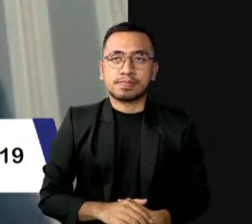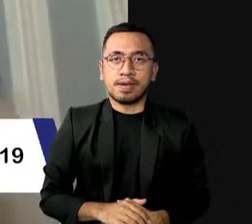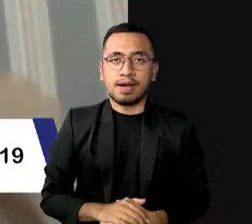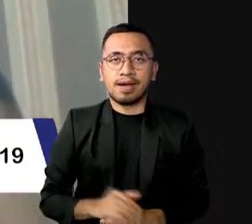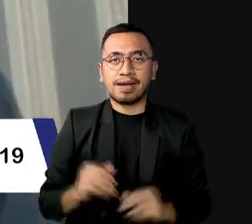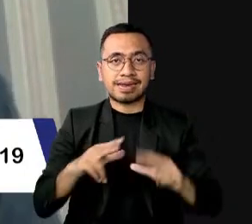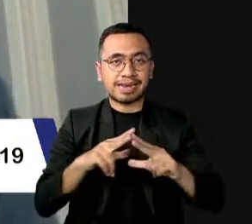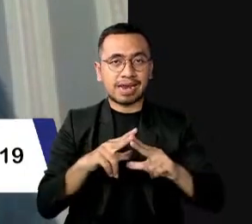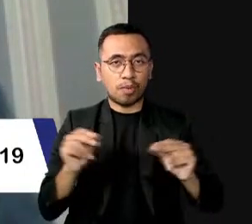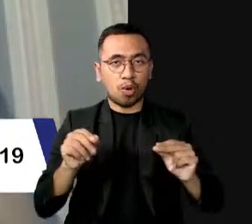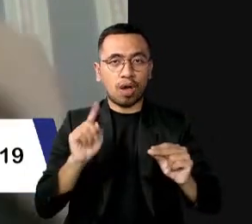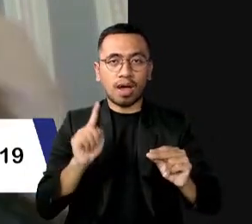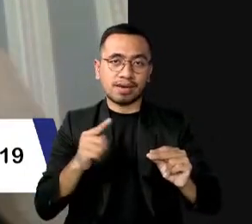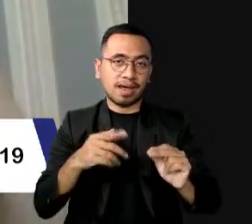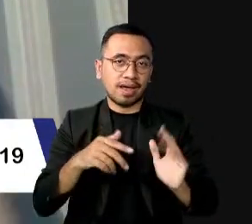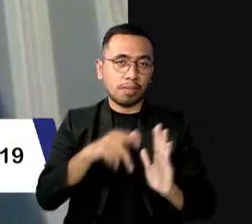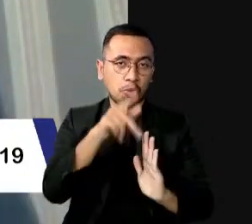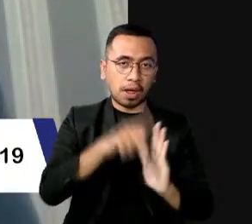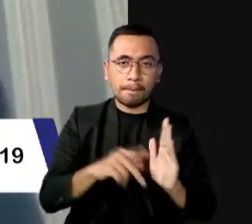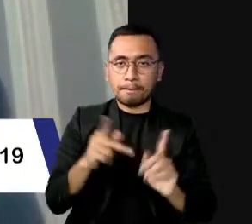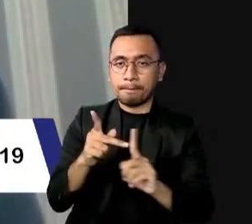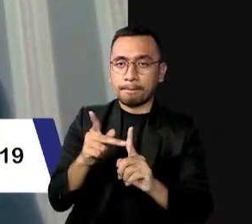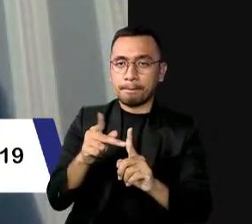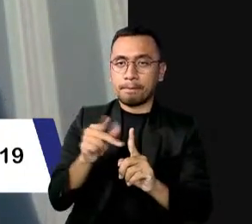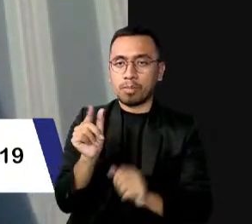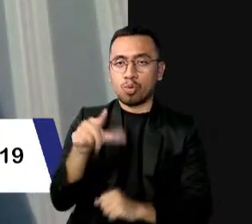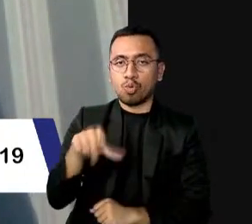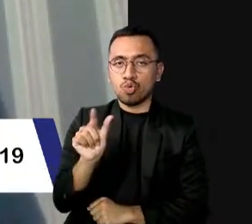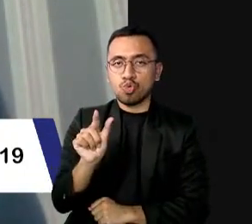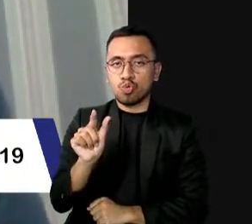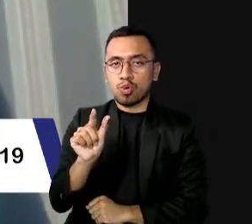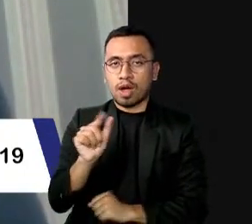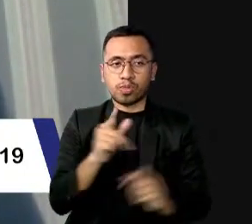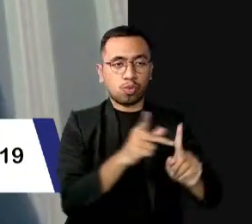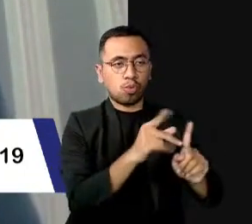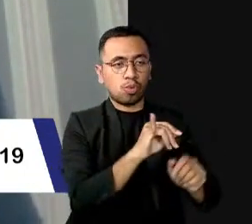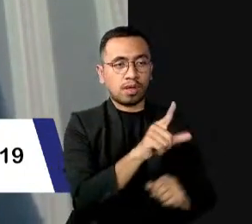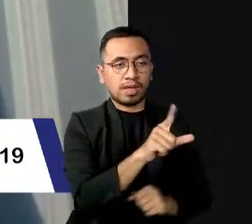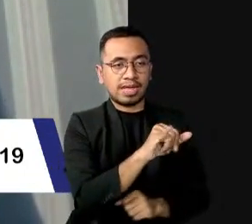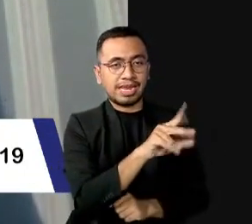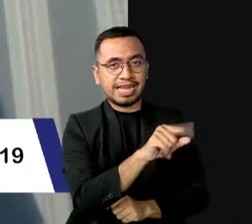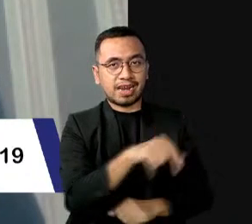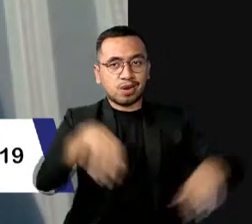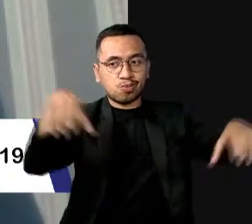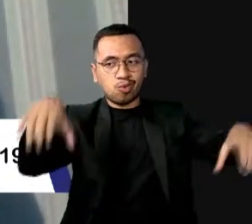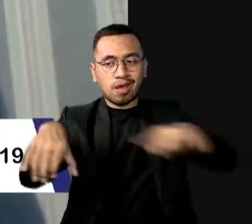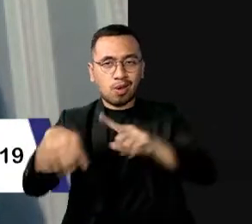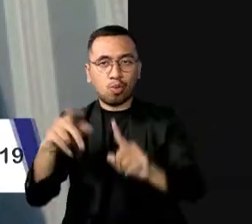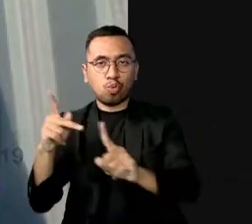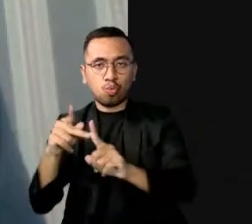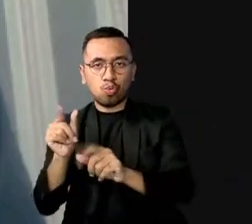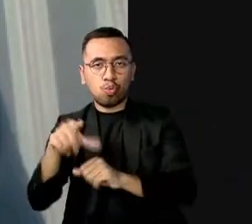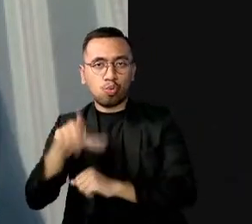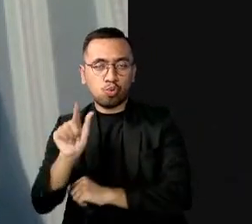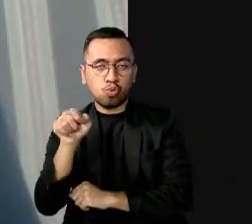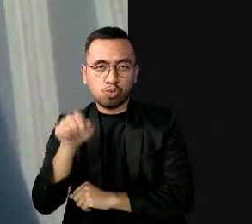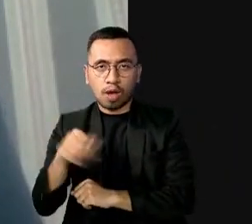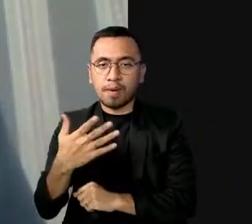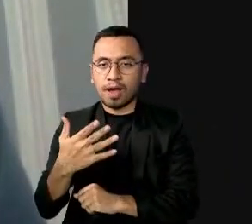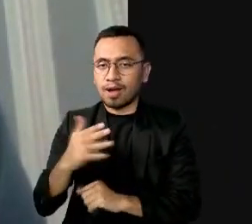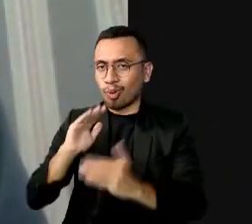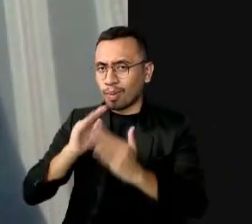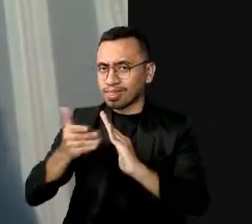Itu ada di hulu dan hilir ketika dulu itu adalah pencegahan kita pendekatannya adalah komunitas dalam hal ini